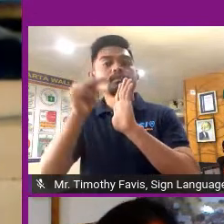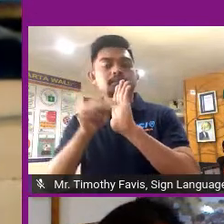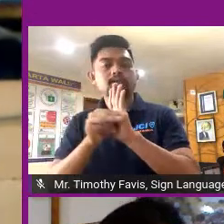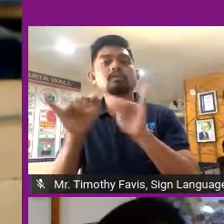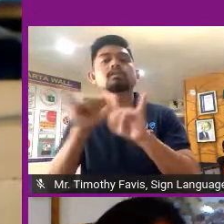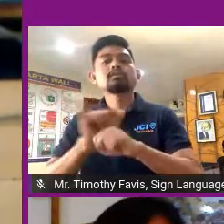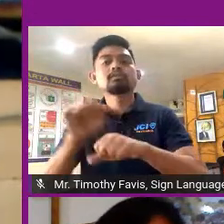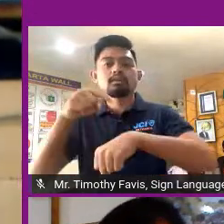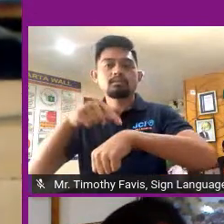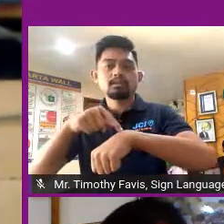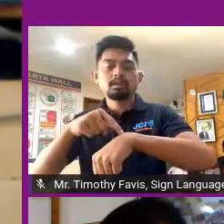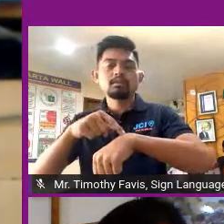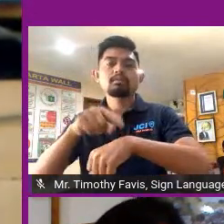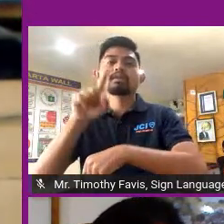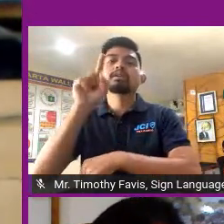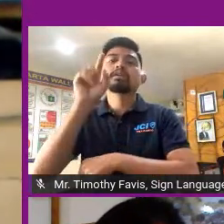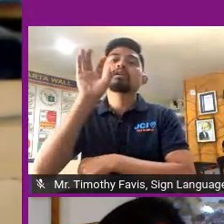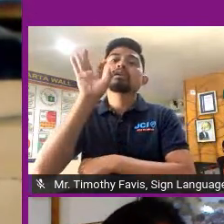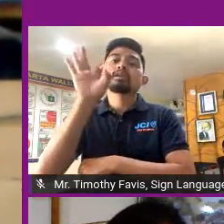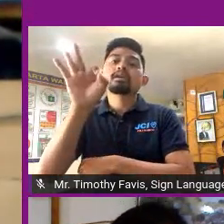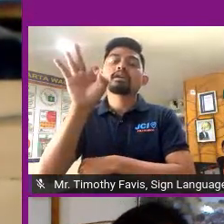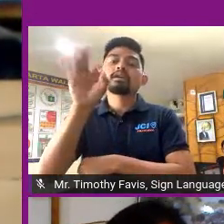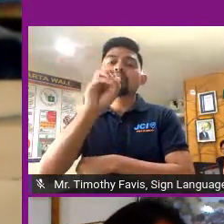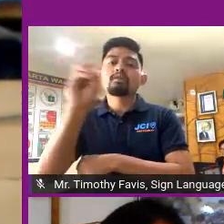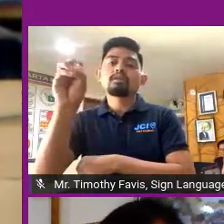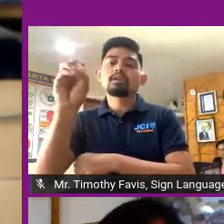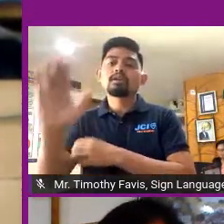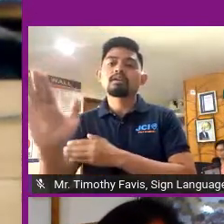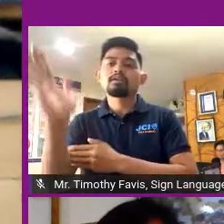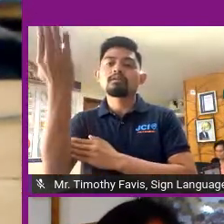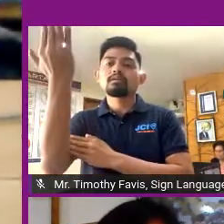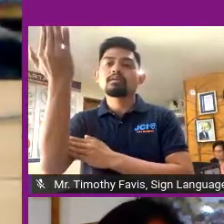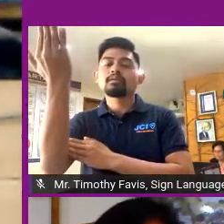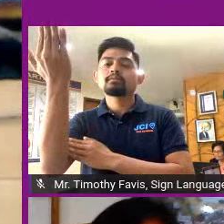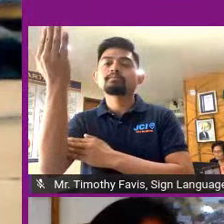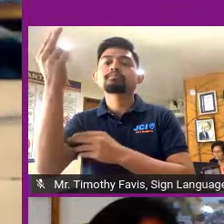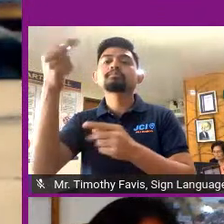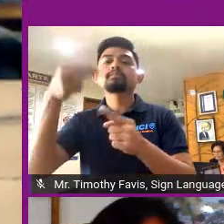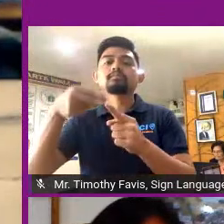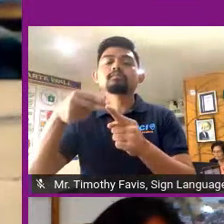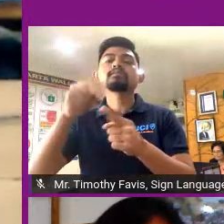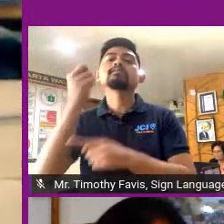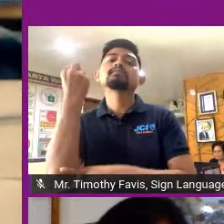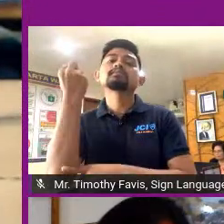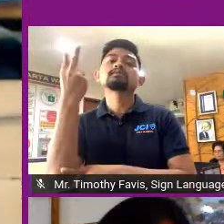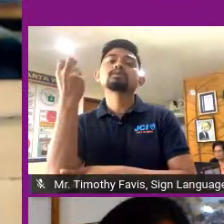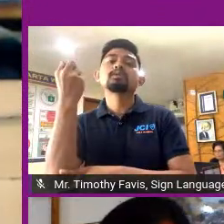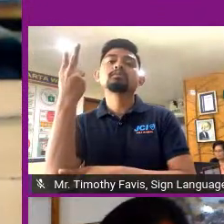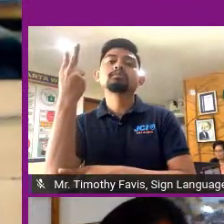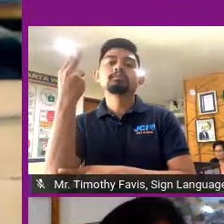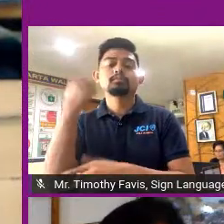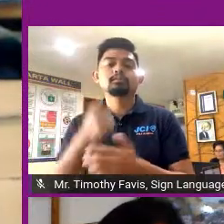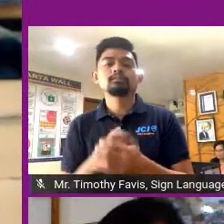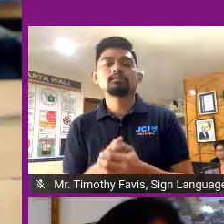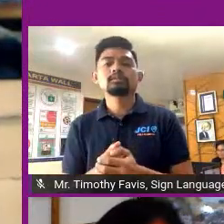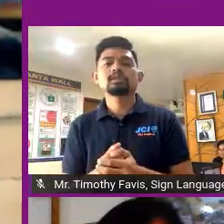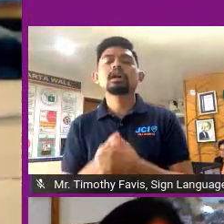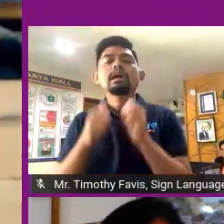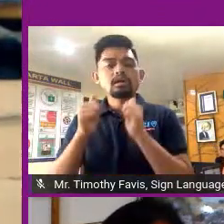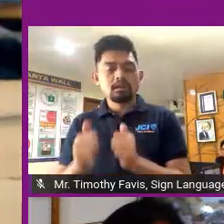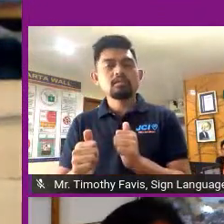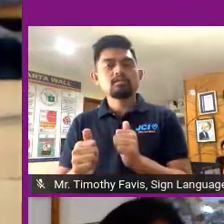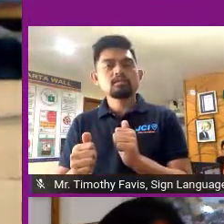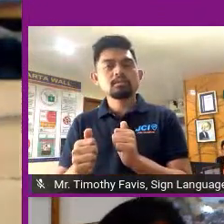oras, alas 9 hanggang alas 12 ng tanghali. So ito pong episode natin ngayon ay maaari nyo pong balikan